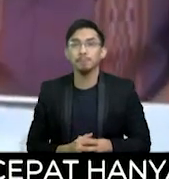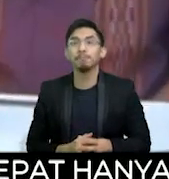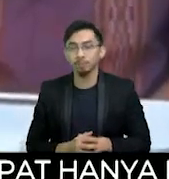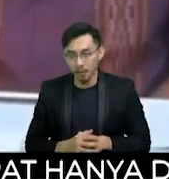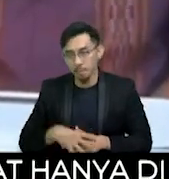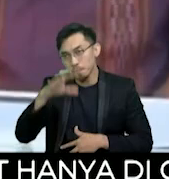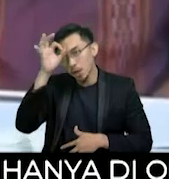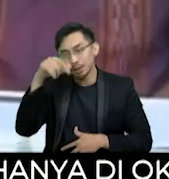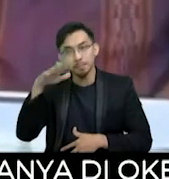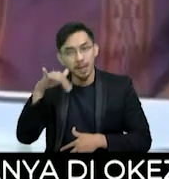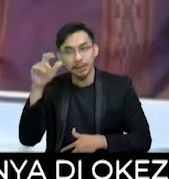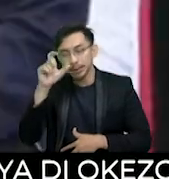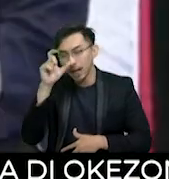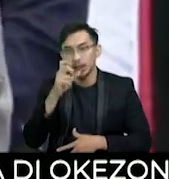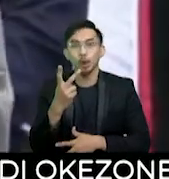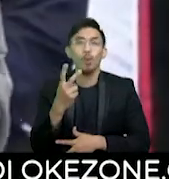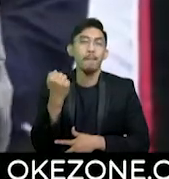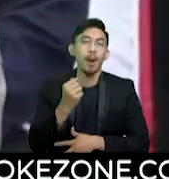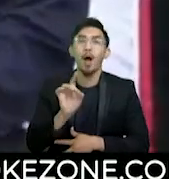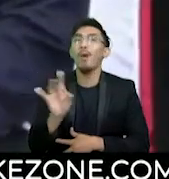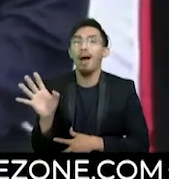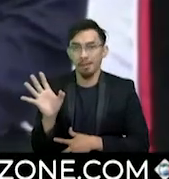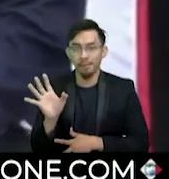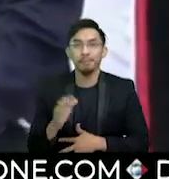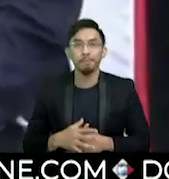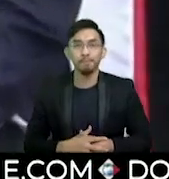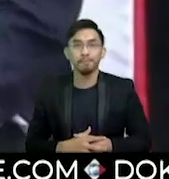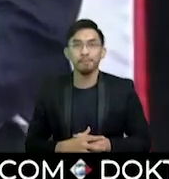pelaku lain dalam sindikat penipuan bermodus pinjaman online.